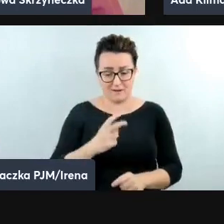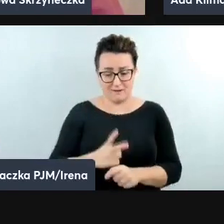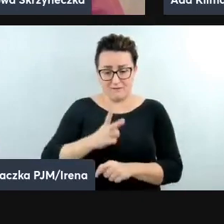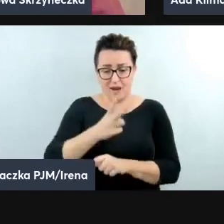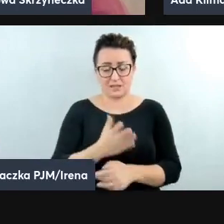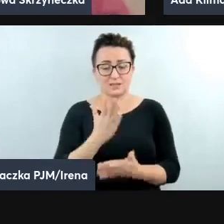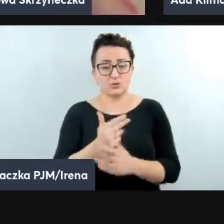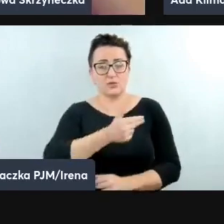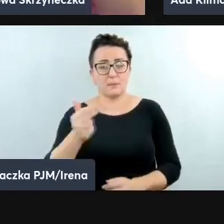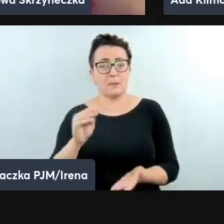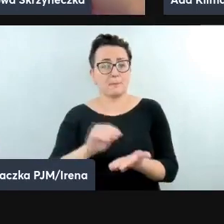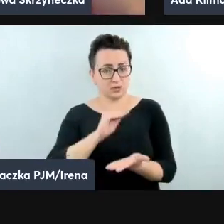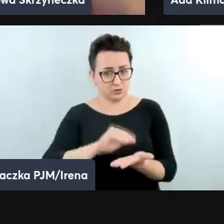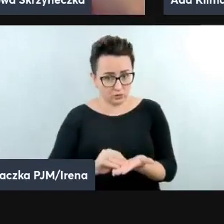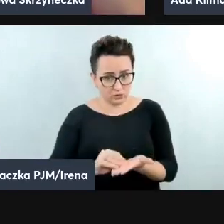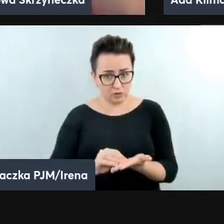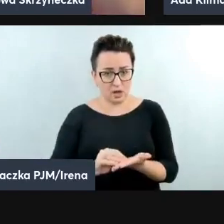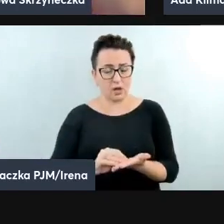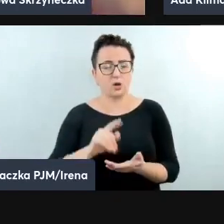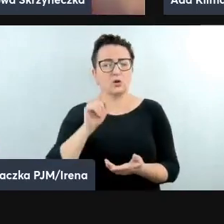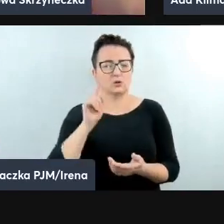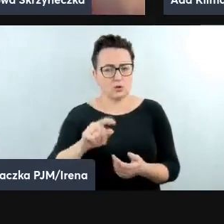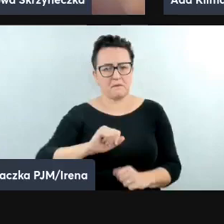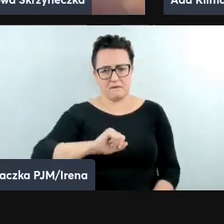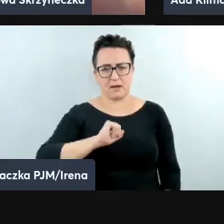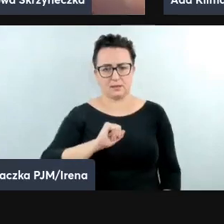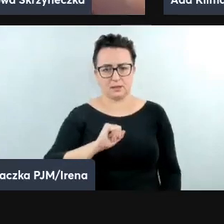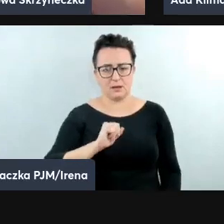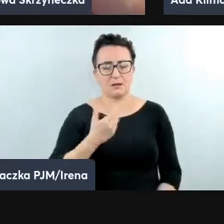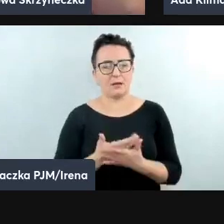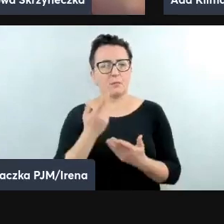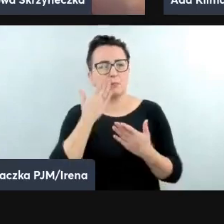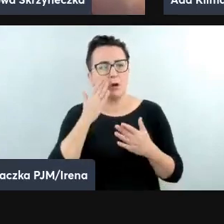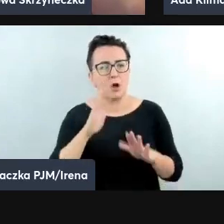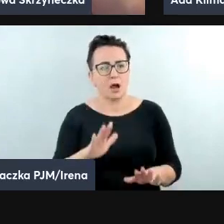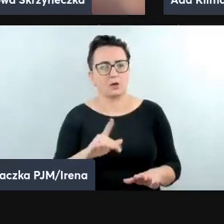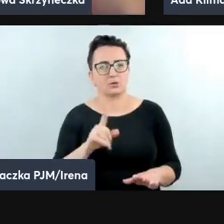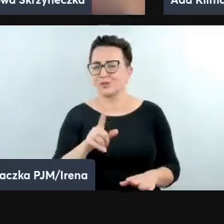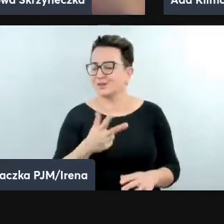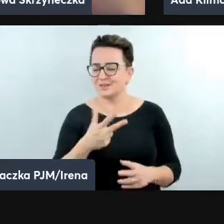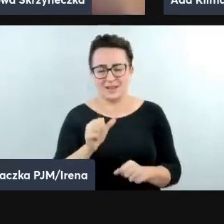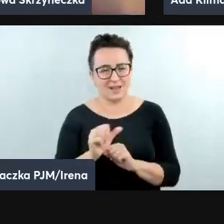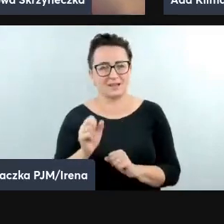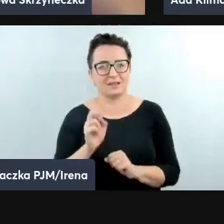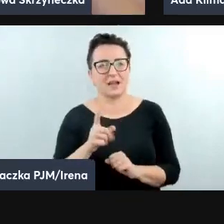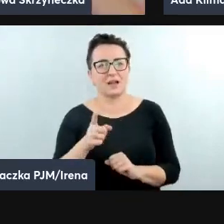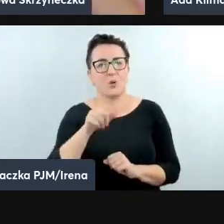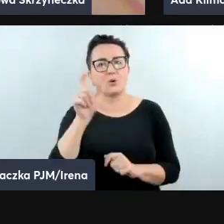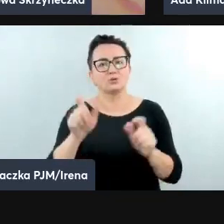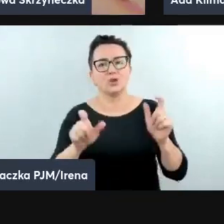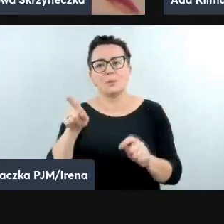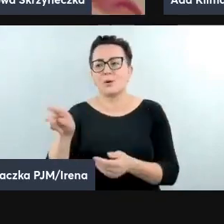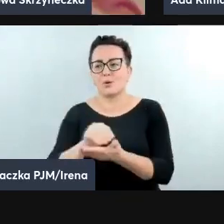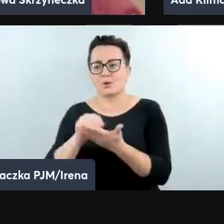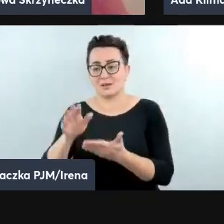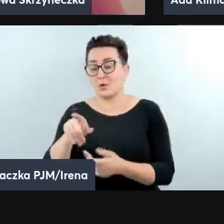byłoby to, myślę, fajne, bo to by też pokazało, słuchajcie, to nie jest tak, nie, do tych osób, których to nie jest tak, że ciebie to w ogóle nie dotyczy, że to jest jakieś takie,